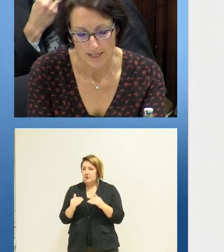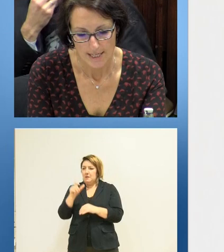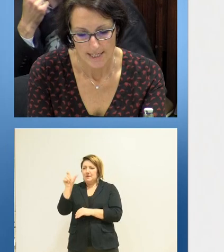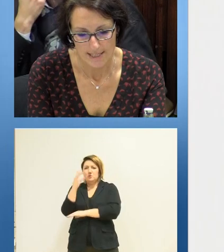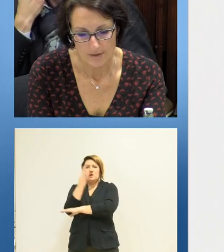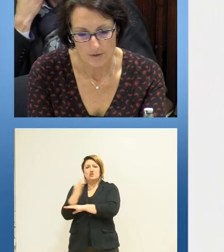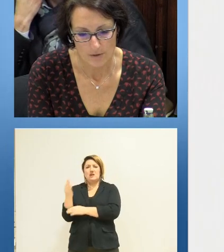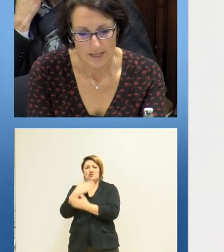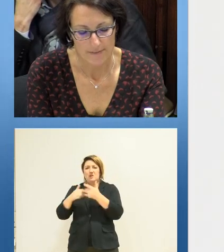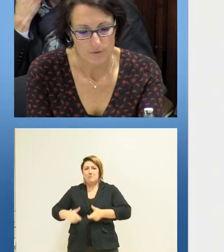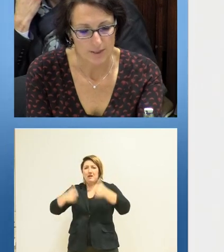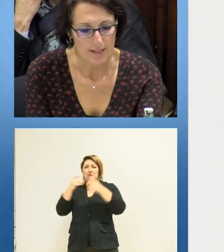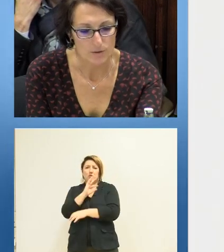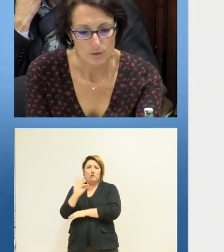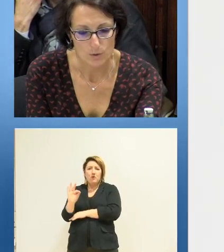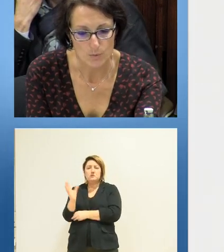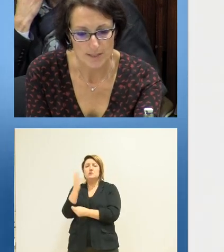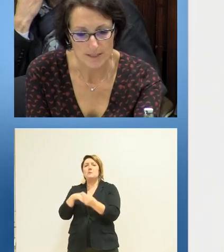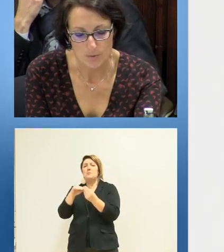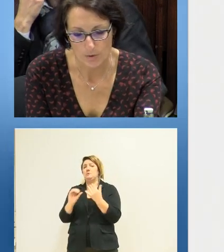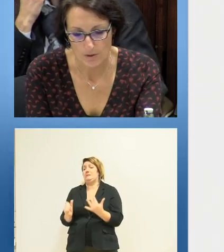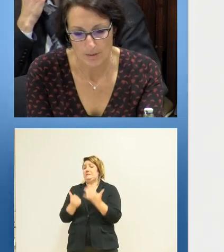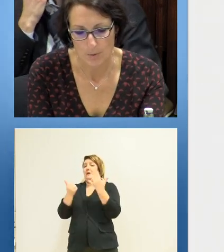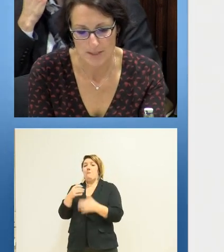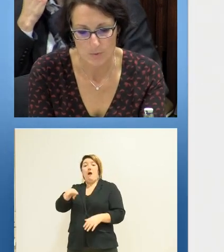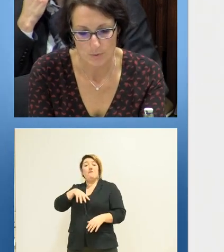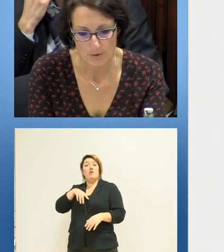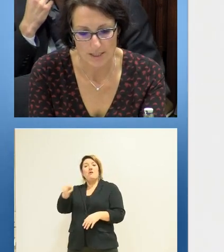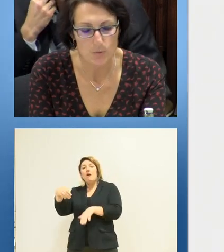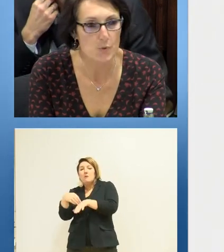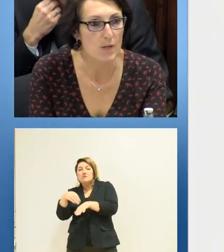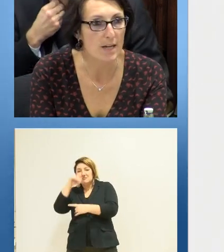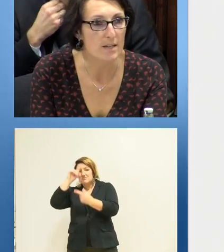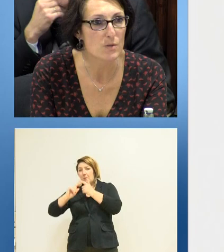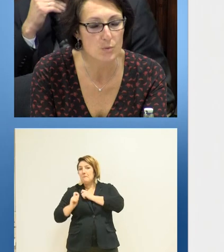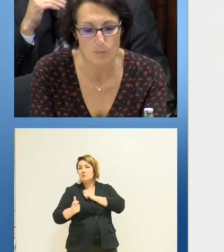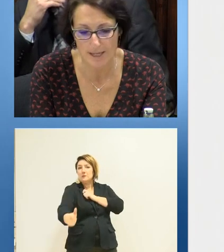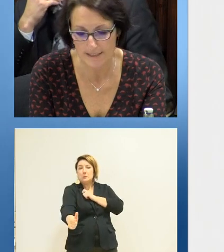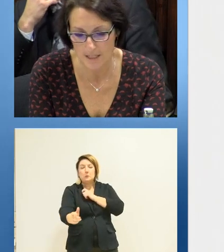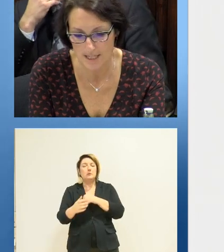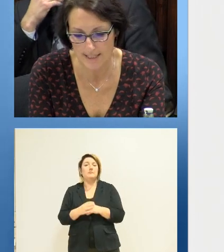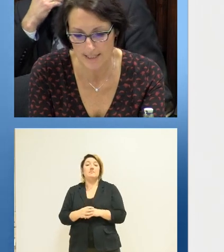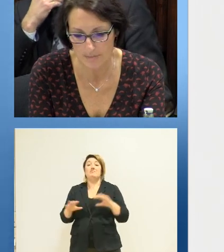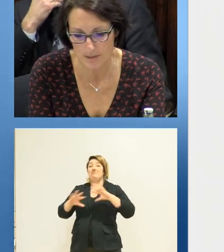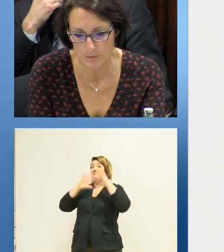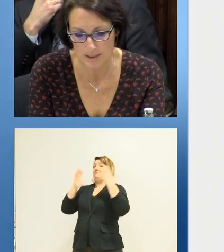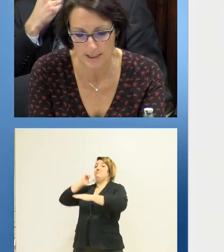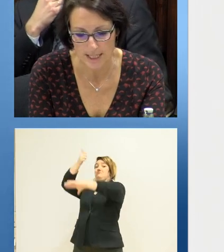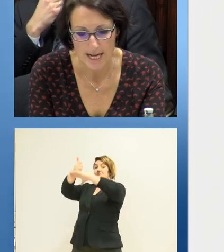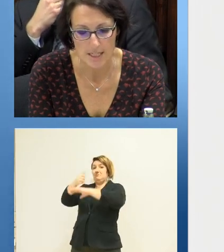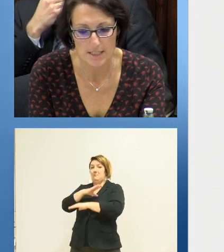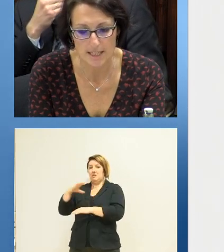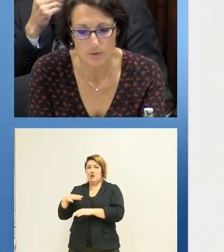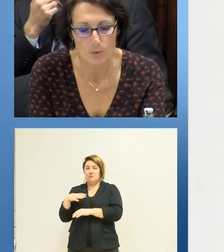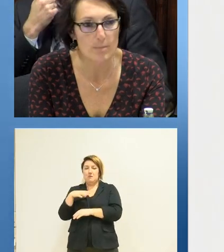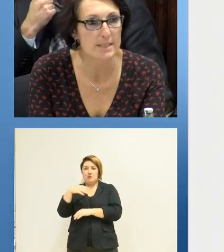et un avocat conseiller sur la procédure et tout cela sous le parrainage d'ariella masungi